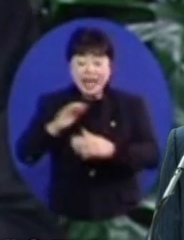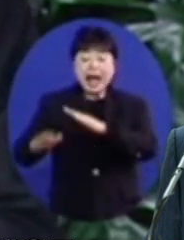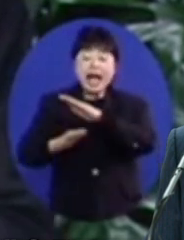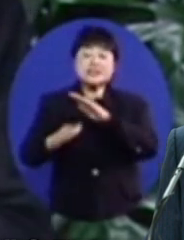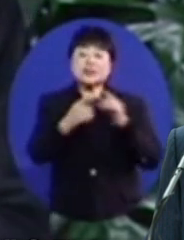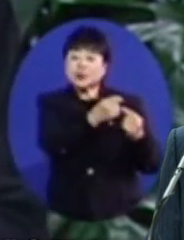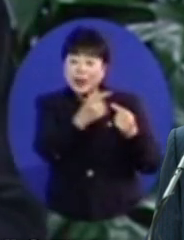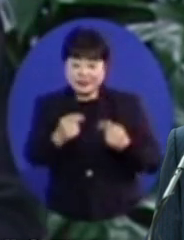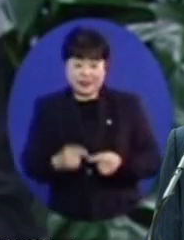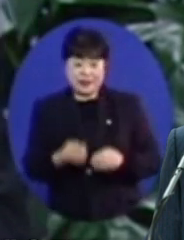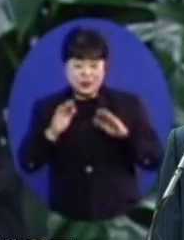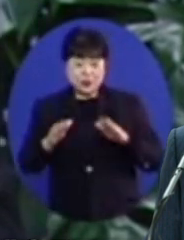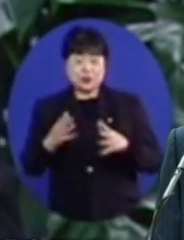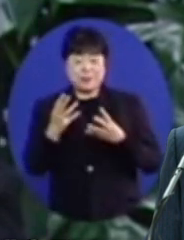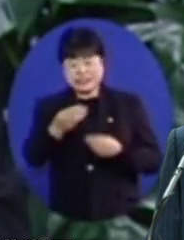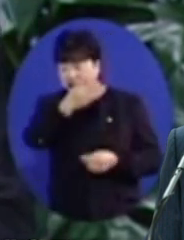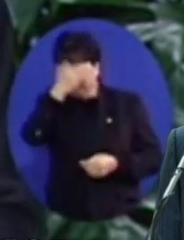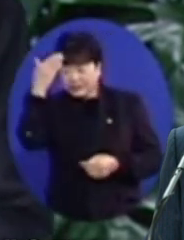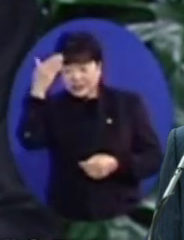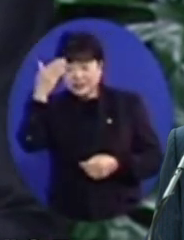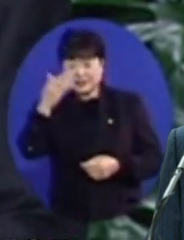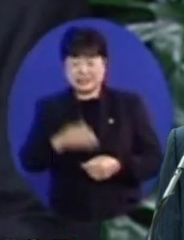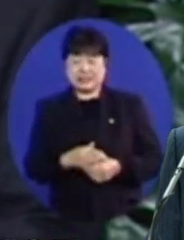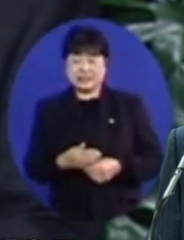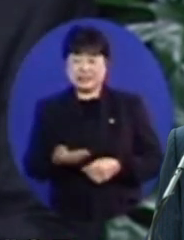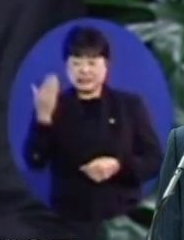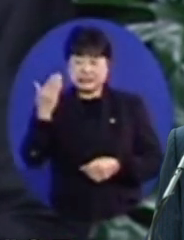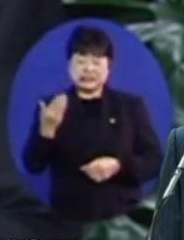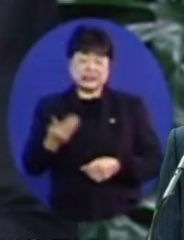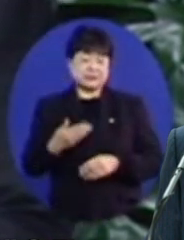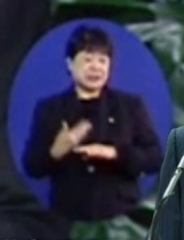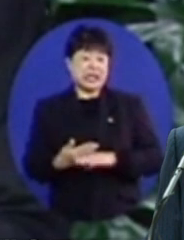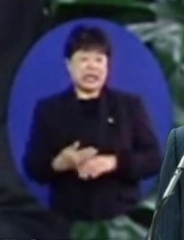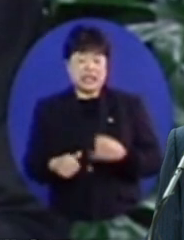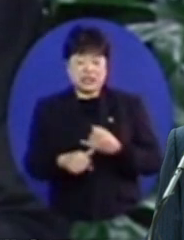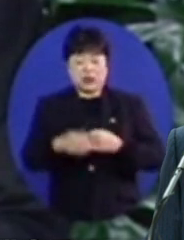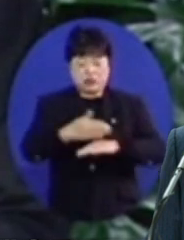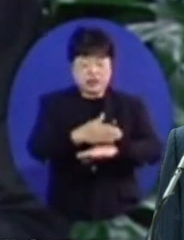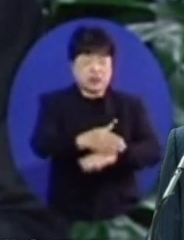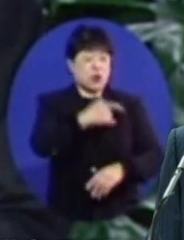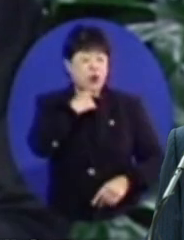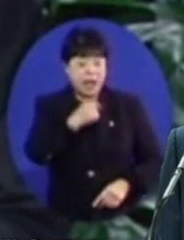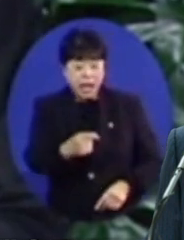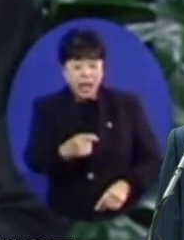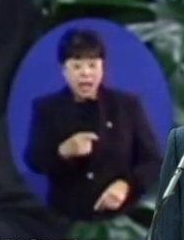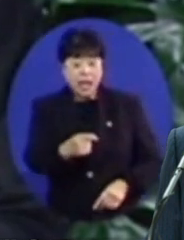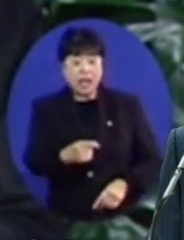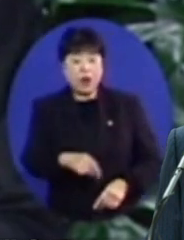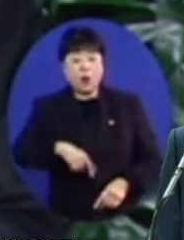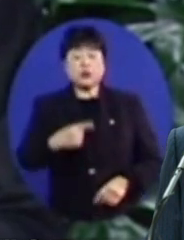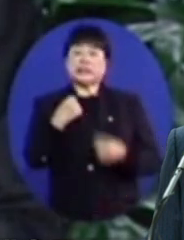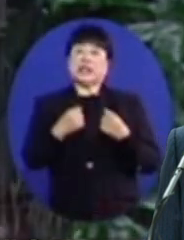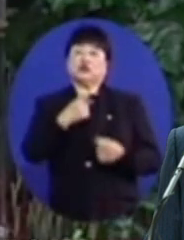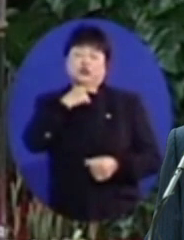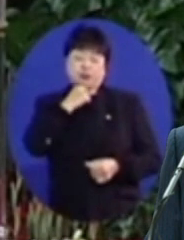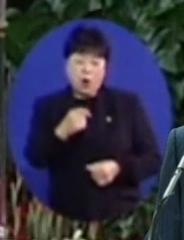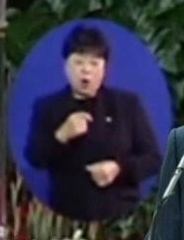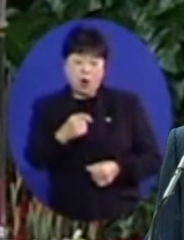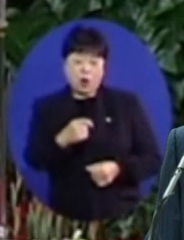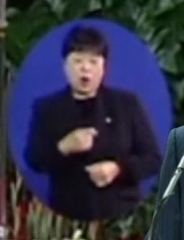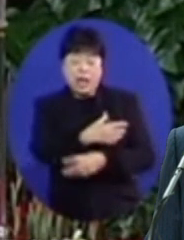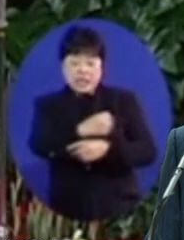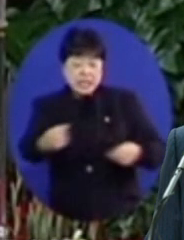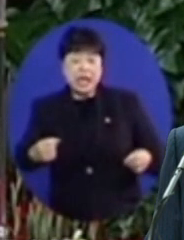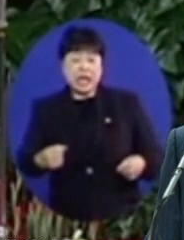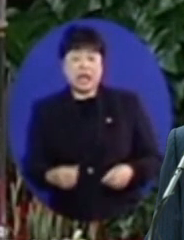것입니다 요즘은 많은 젊은이들은 과거와 달리 결혼식이를 늦추는 경향이 있습니다 일부에서는 혼자 살리거나 계약